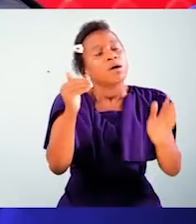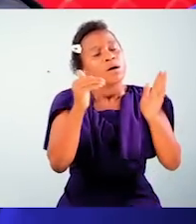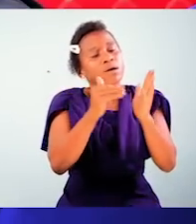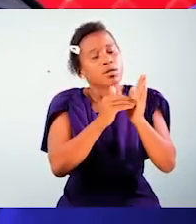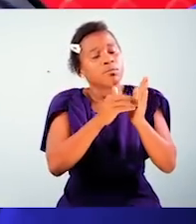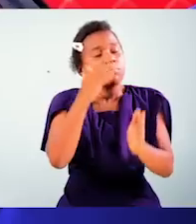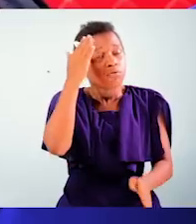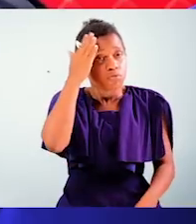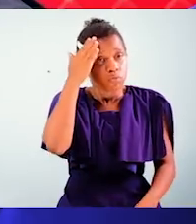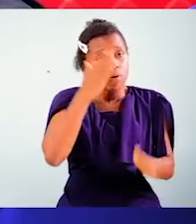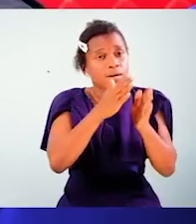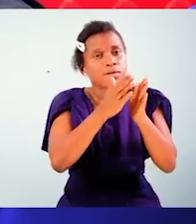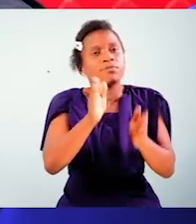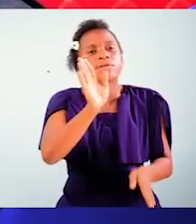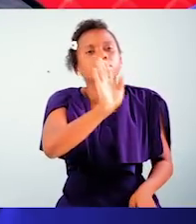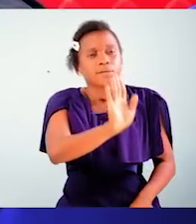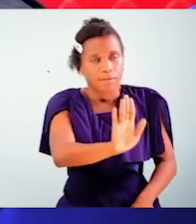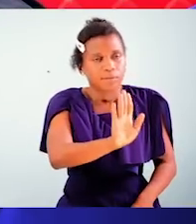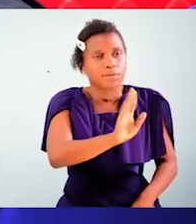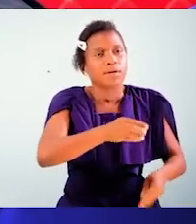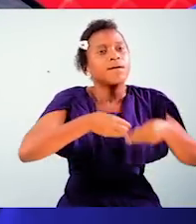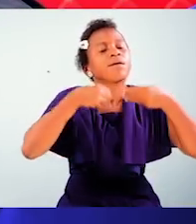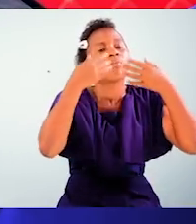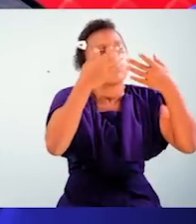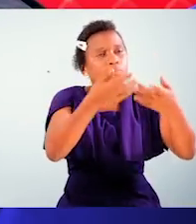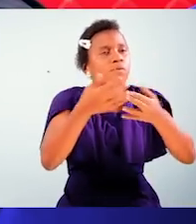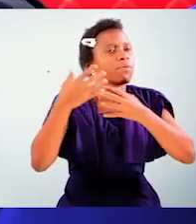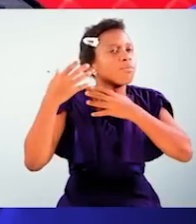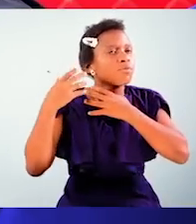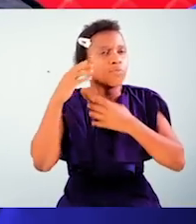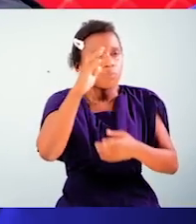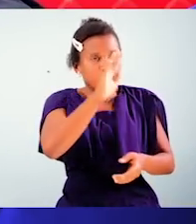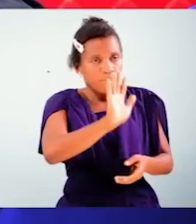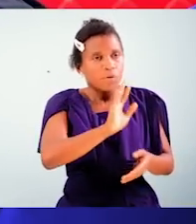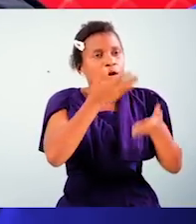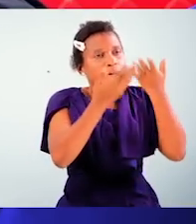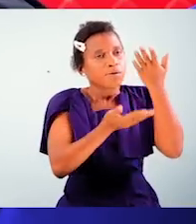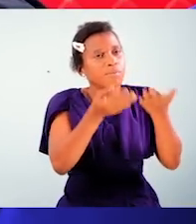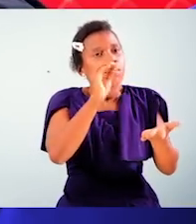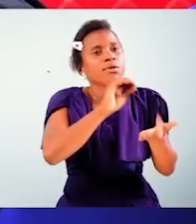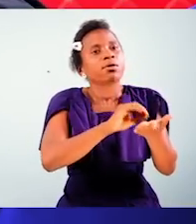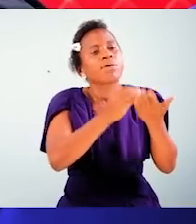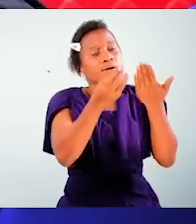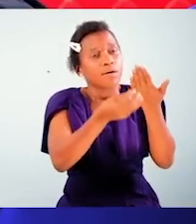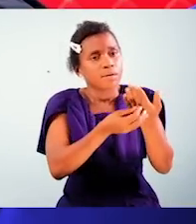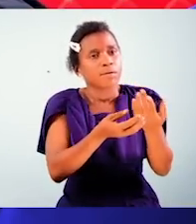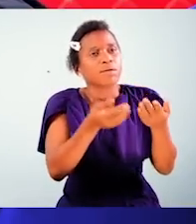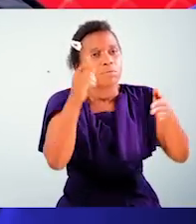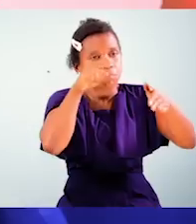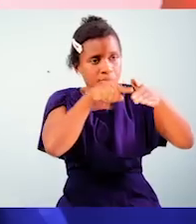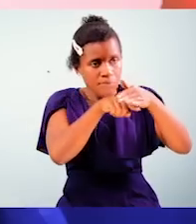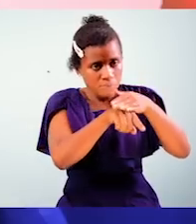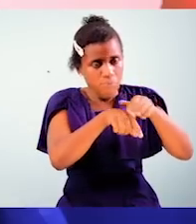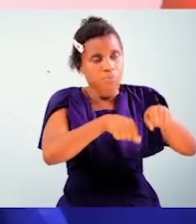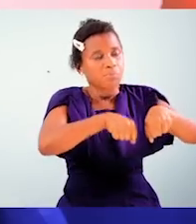imetambua nafasi yake, imetoa majukumu yake na namna gani anaweza kuingia katika